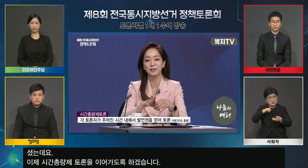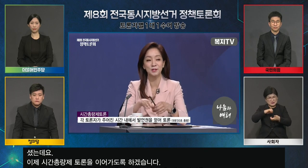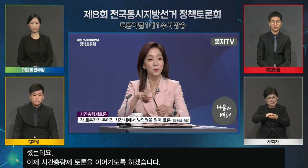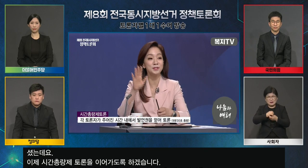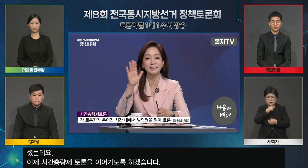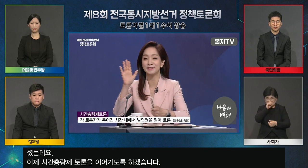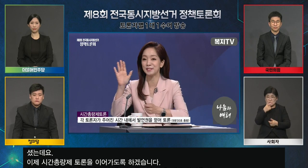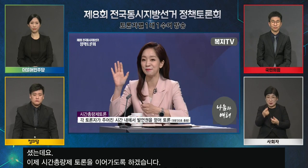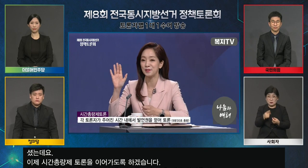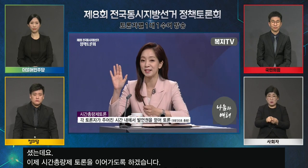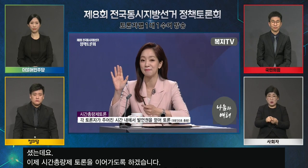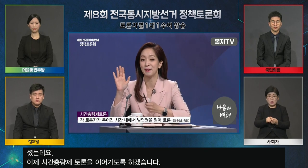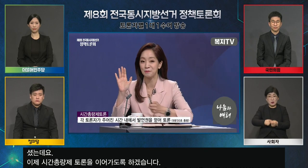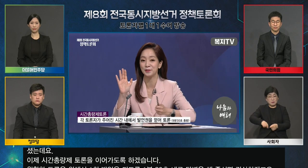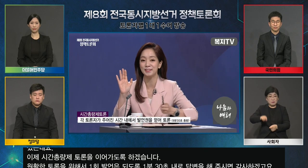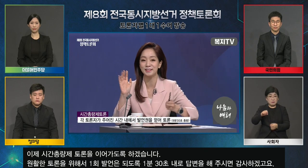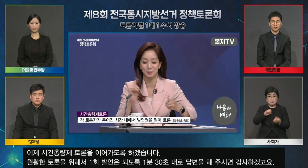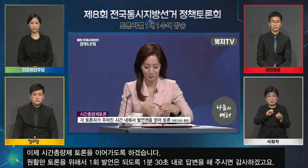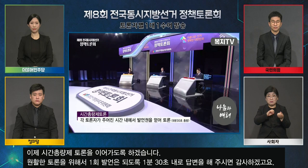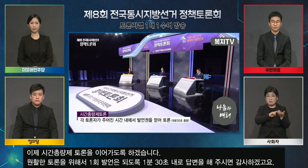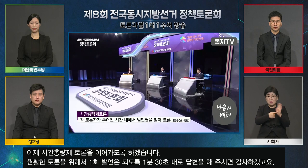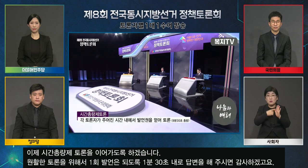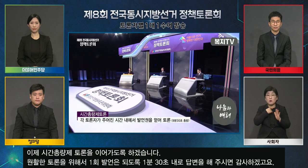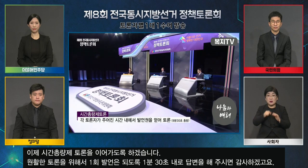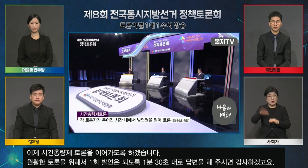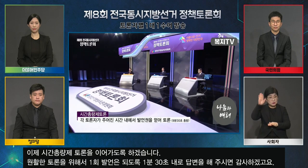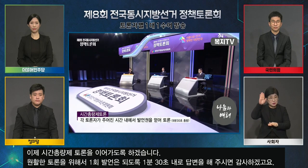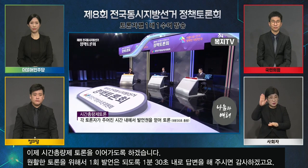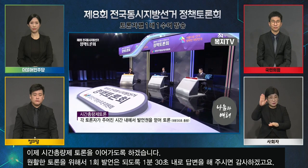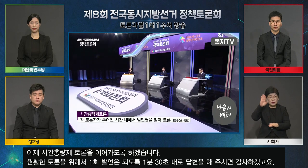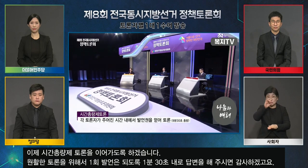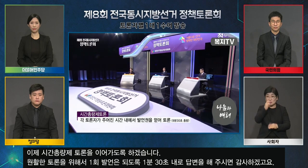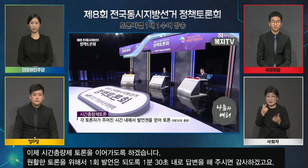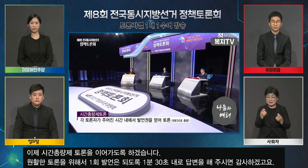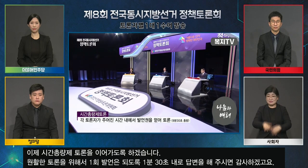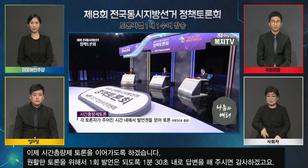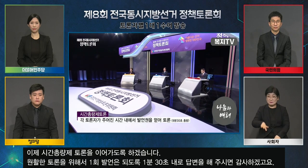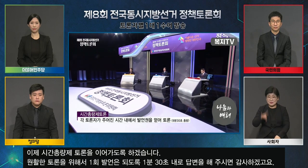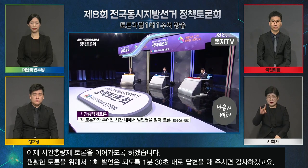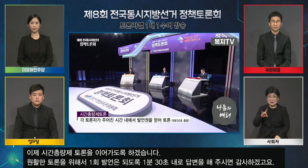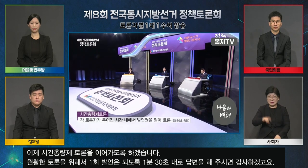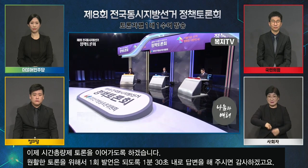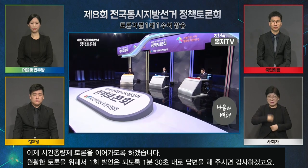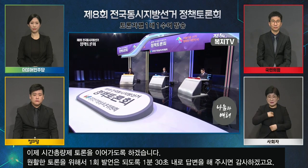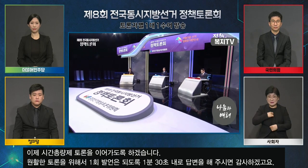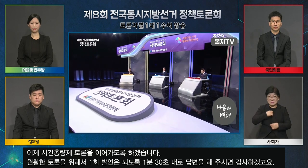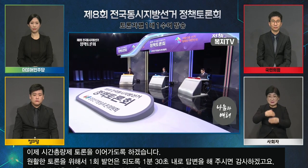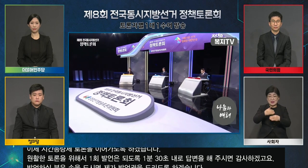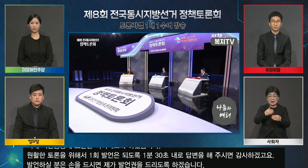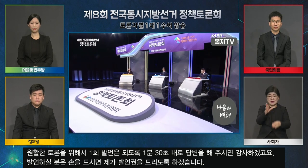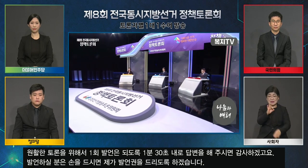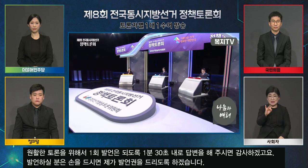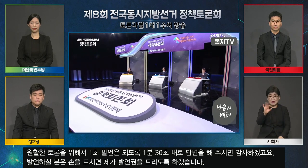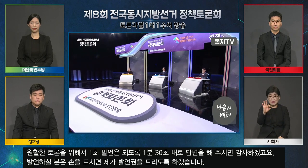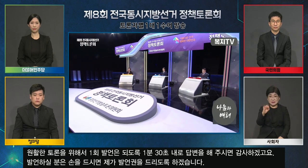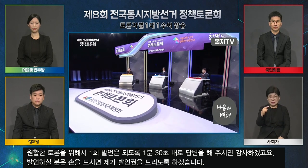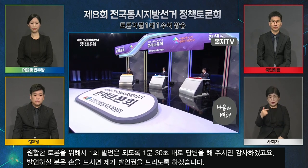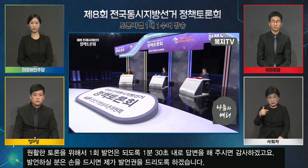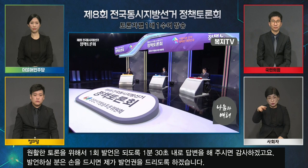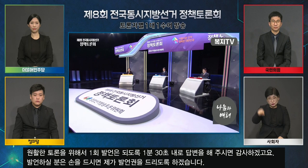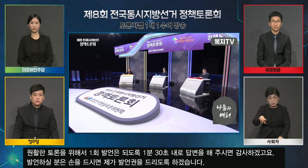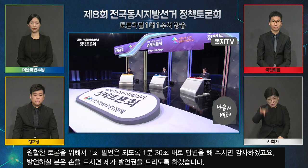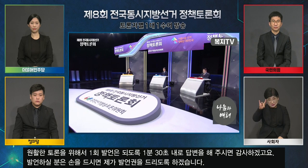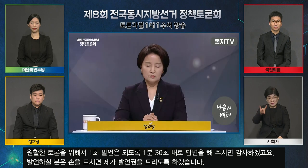발언하실 분은 손을 드시면 제가 발언권을 드리도록 하겠습니다. 먼저 정의당 이윤주 원내수석부대표부터 시작해 주시죠.